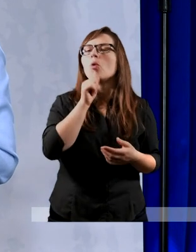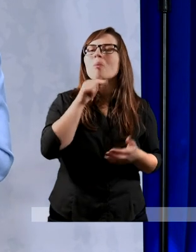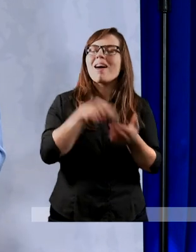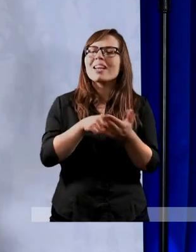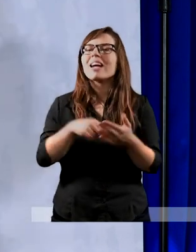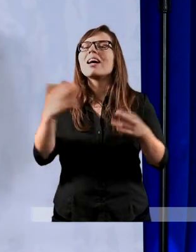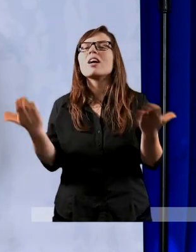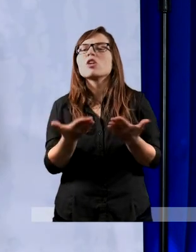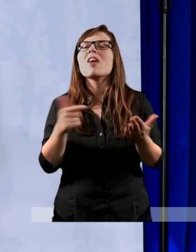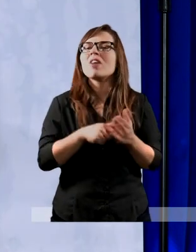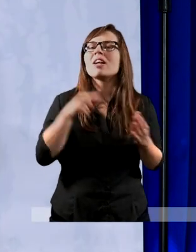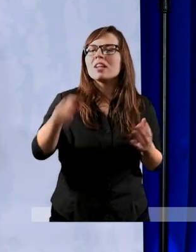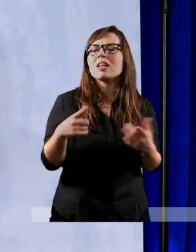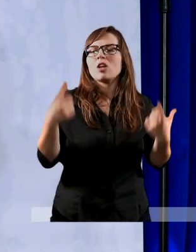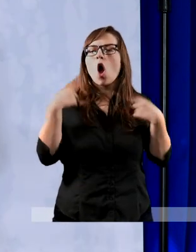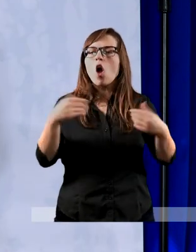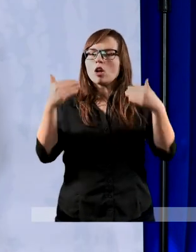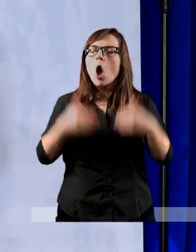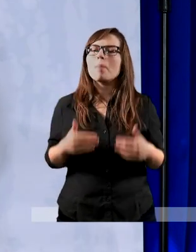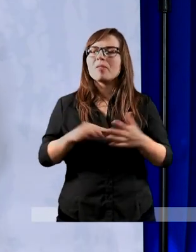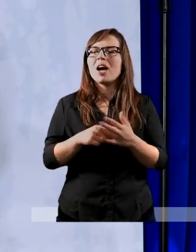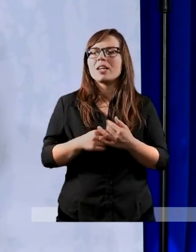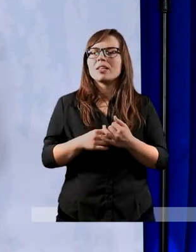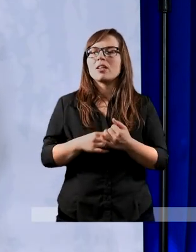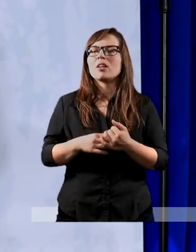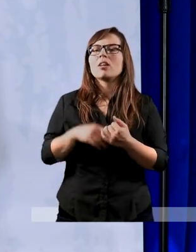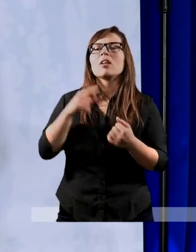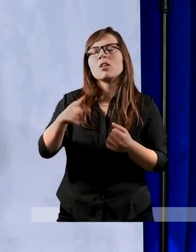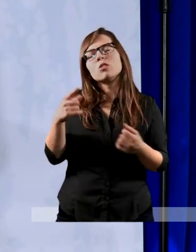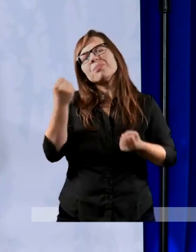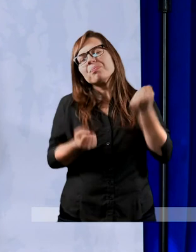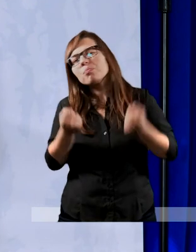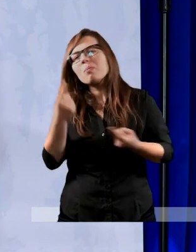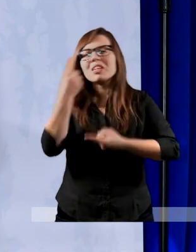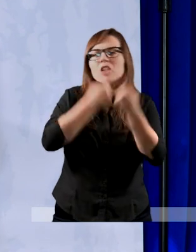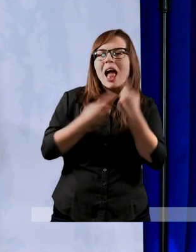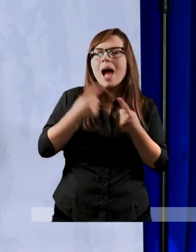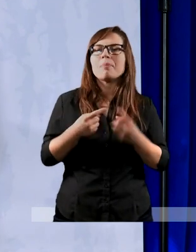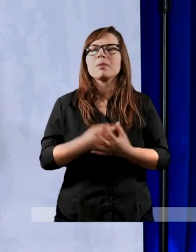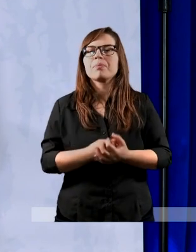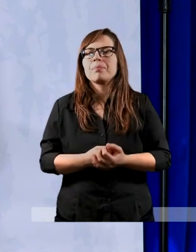gdzie też walczyłem sam ze sobą jeszcze i z różnymi myślami.